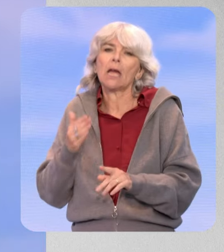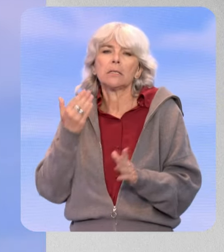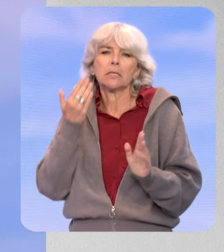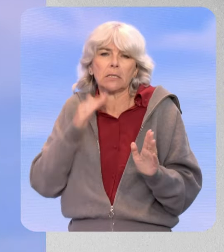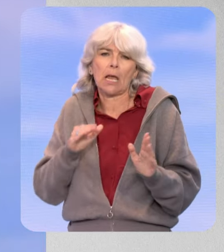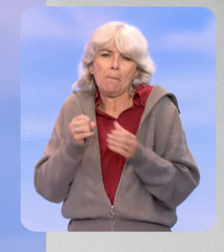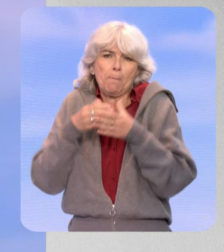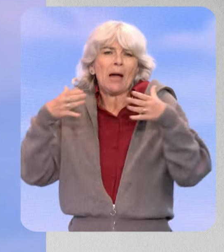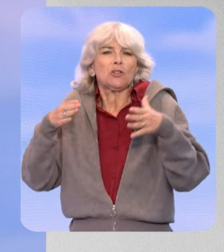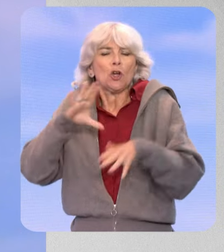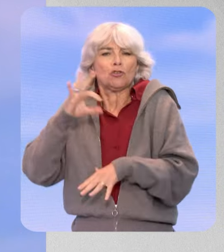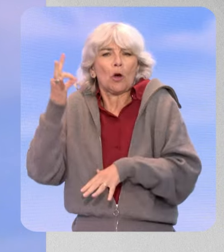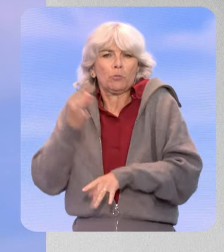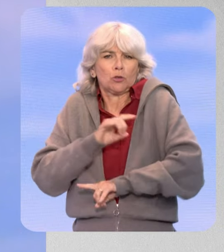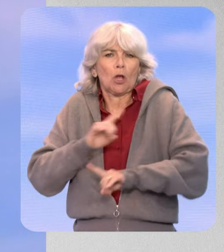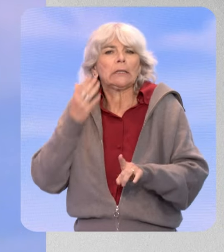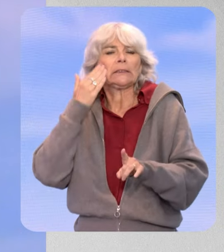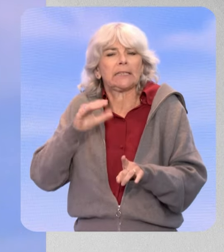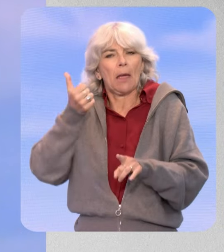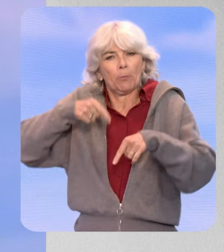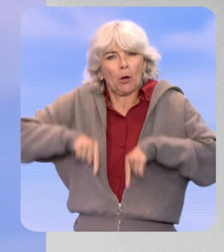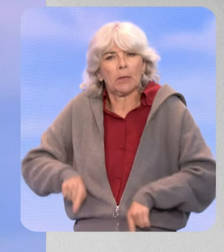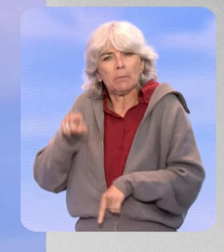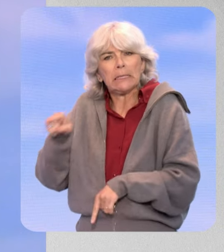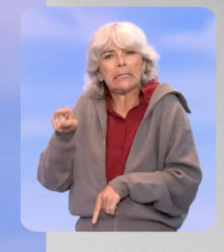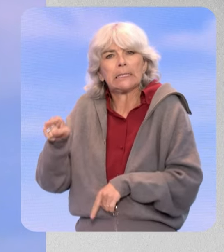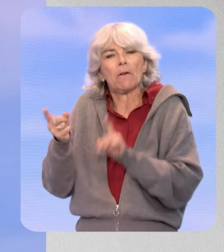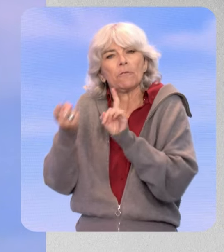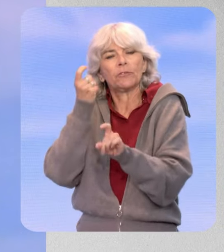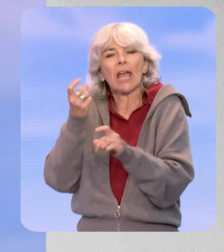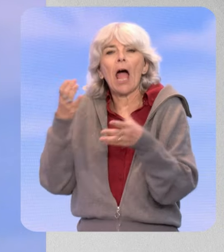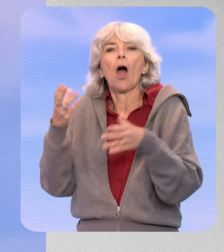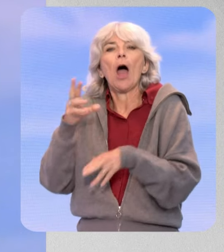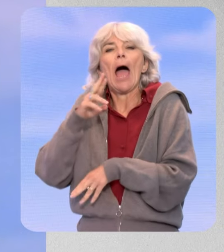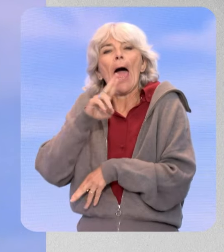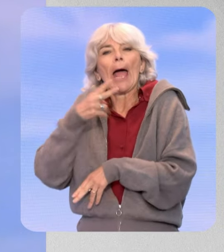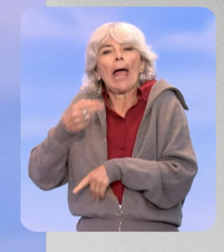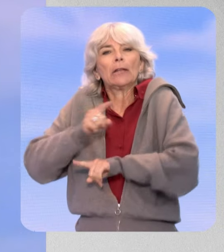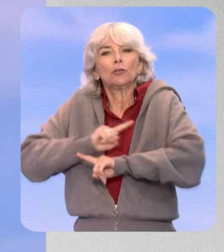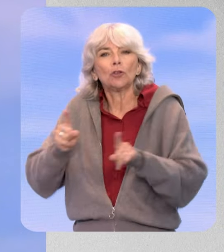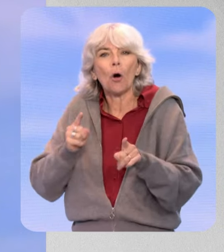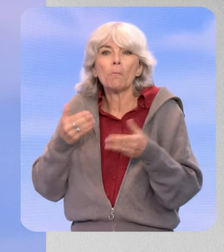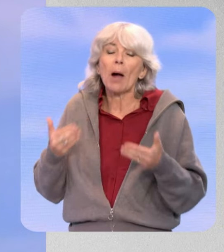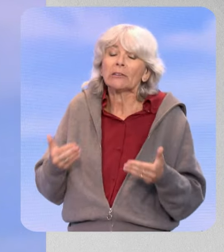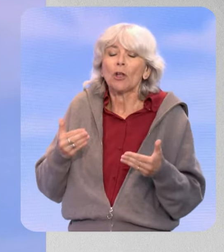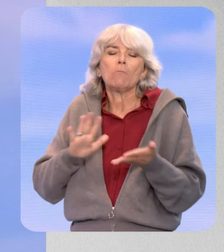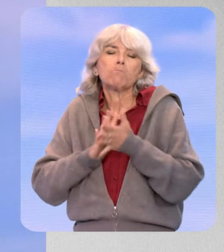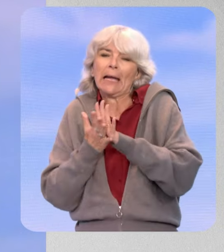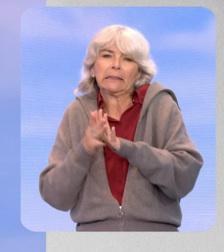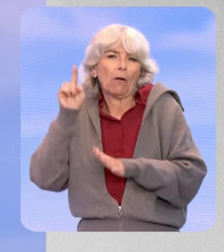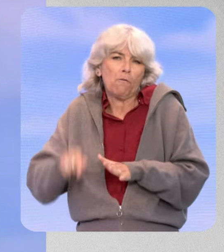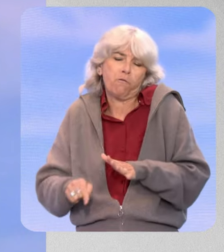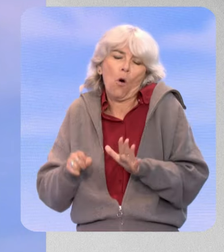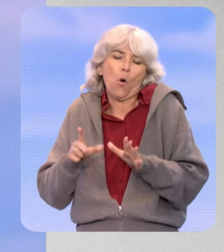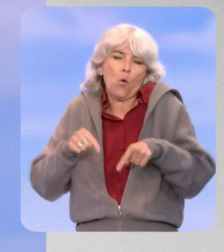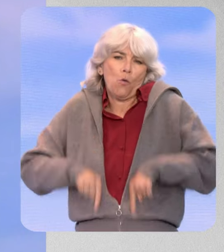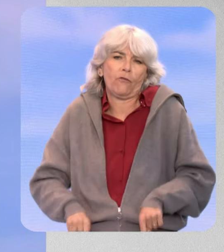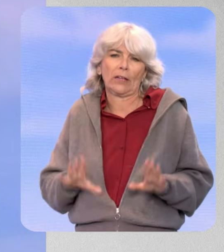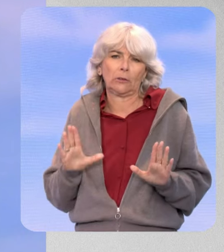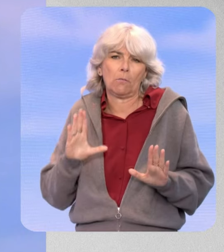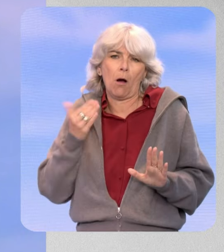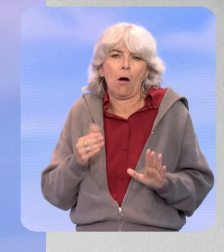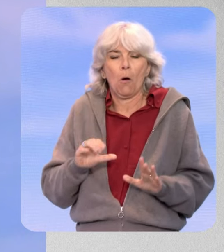pas la majorité absolue. Nous savions que le Premier ministre qui allait être nommé ne serait pas issu des rangs du Rassemblement national. Maintenant, on est pragmatique, il faut un gouvernement à ce pays. Mais attendez,